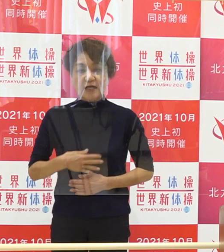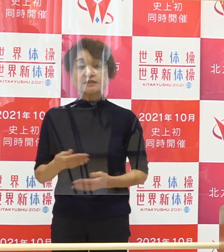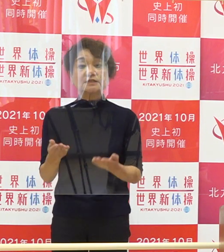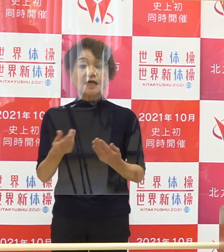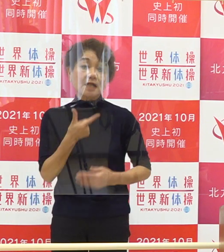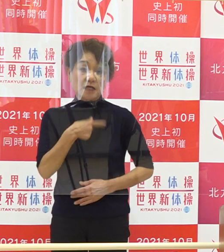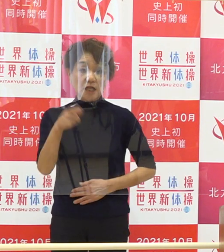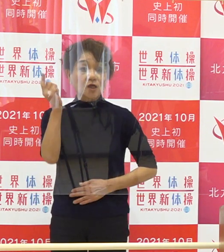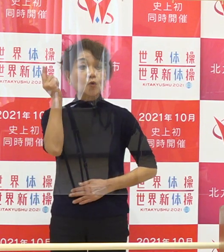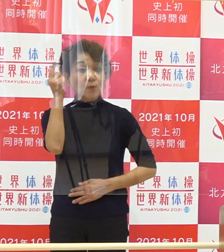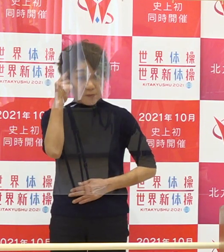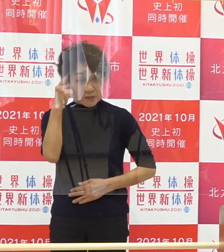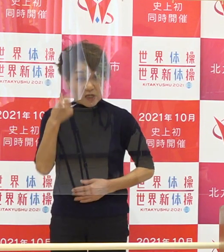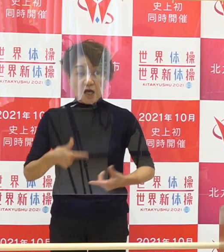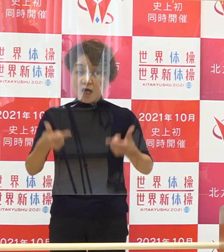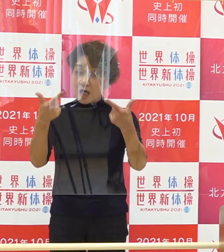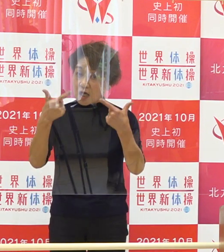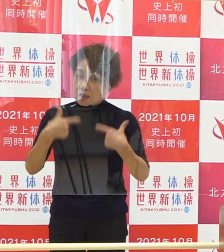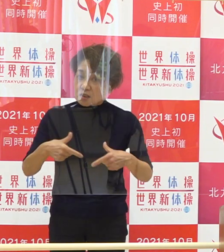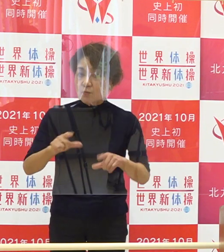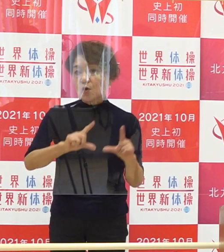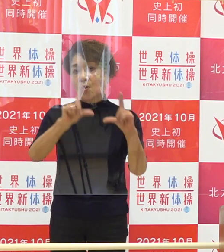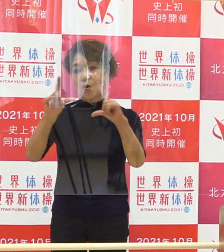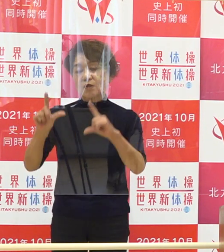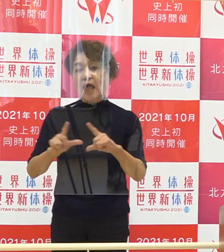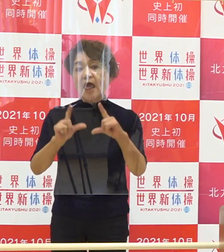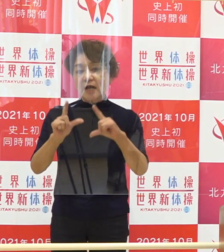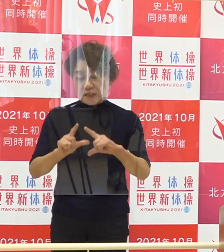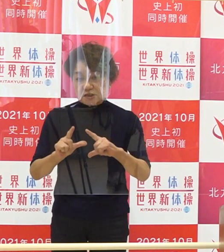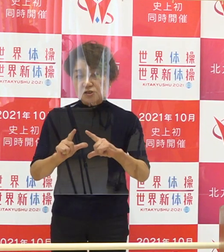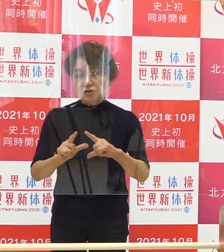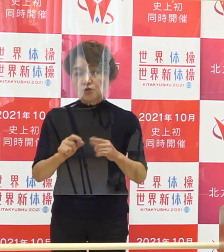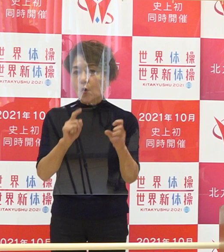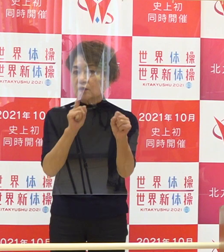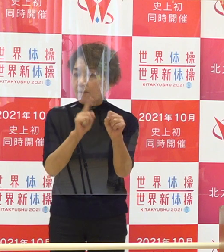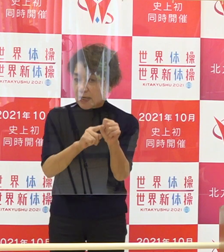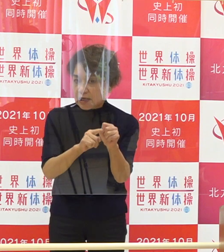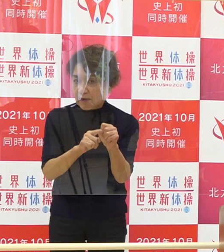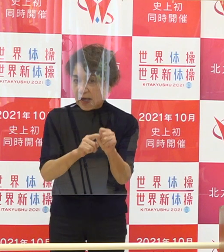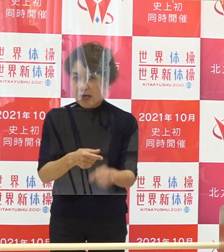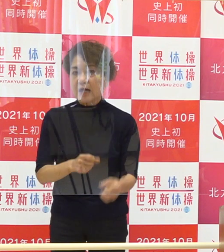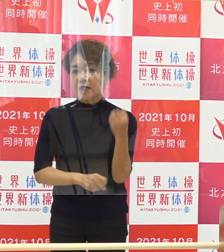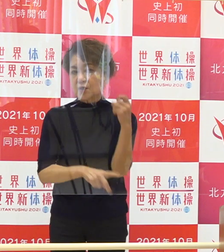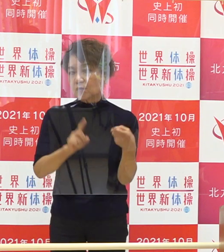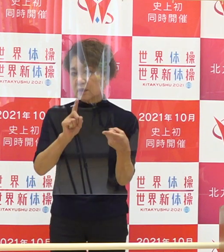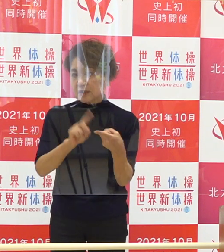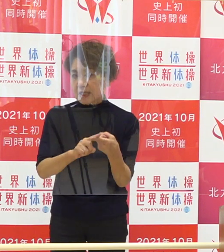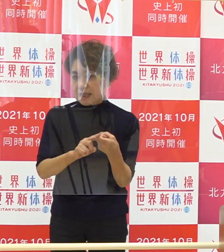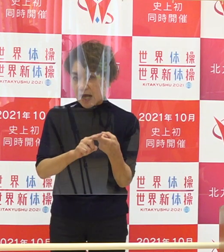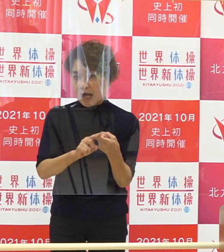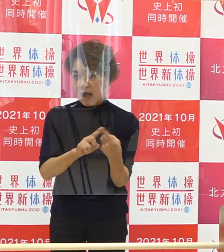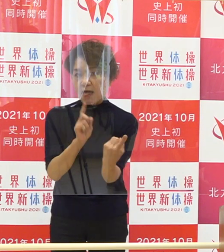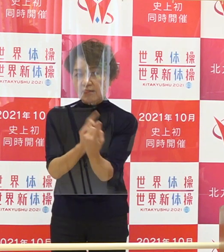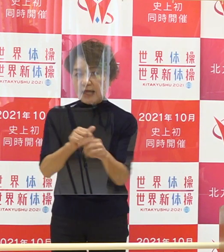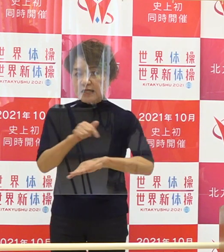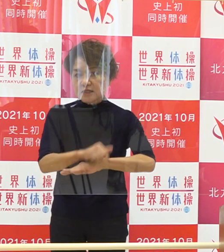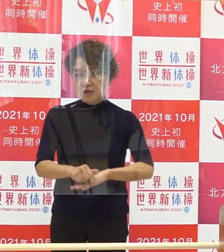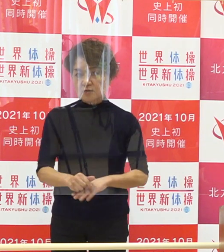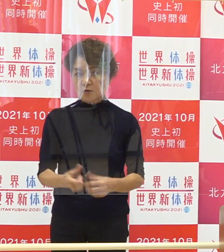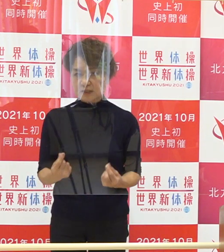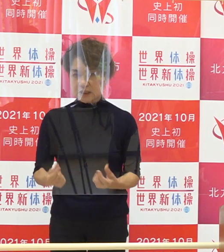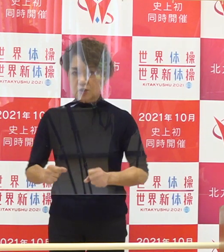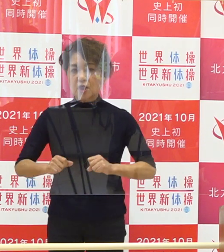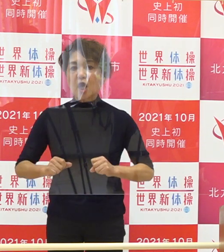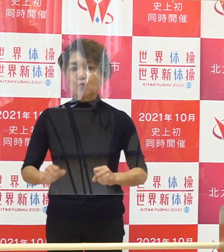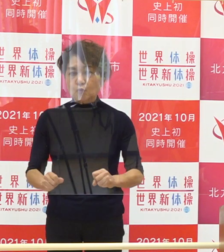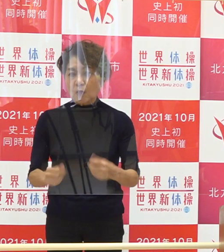日常生活を取り戻していくためにはワクチンの接種や基本的な感染対策の徹底が大切